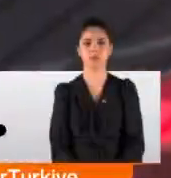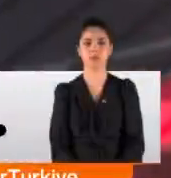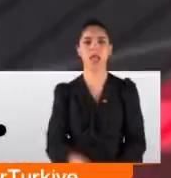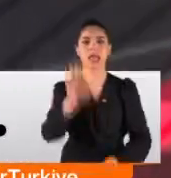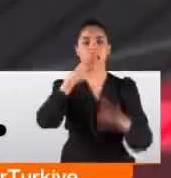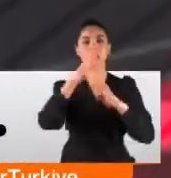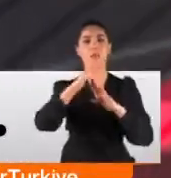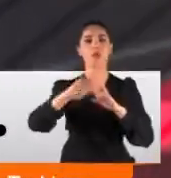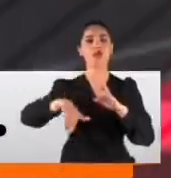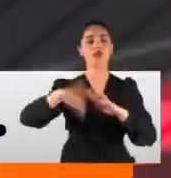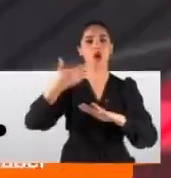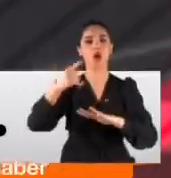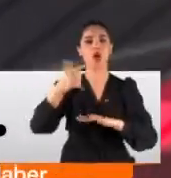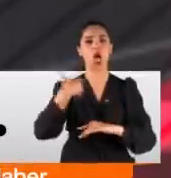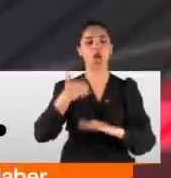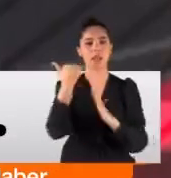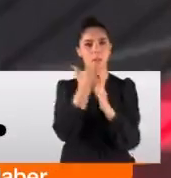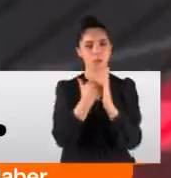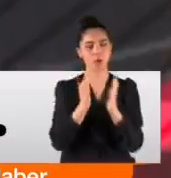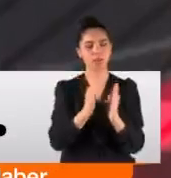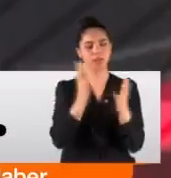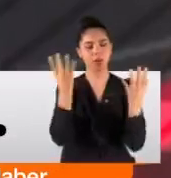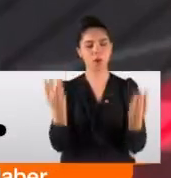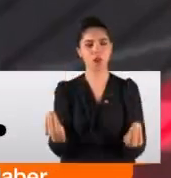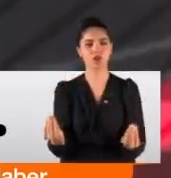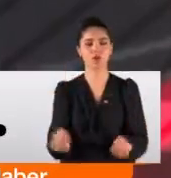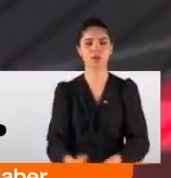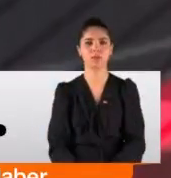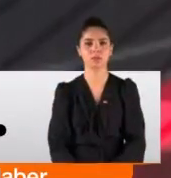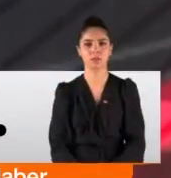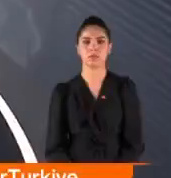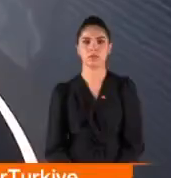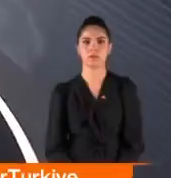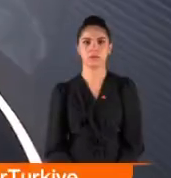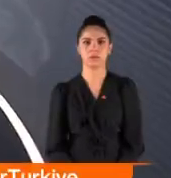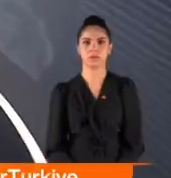Reklam arasına gidiyoruz. Ardından özel yayınımız kaldığı yerden devam edecek.